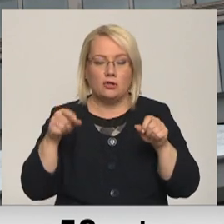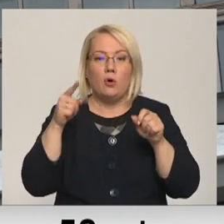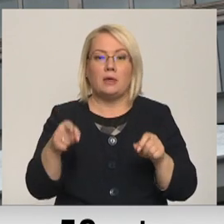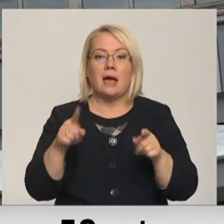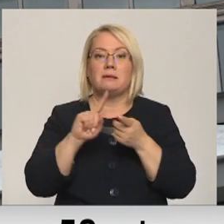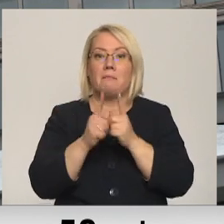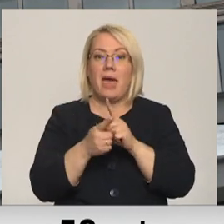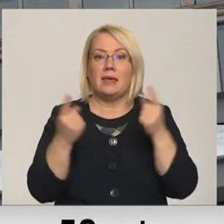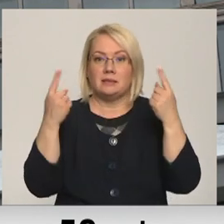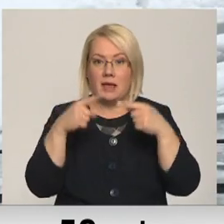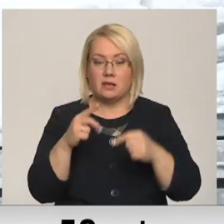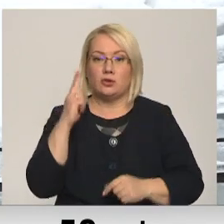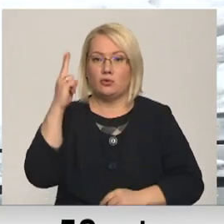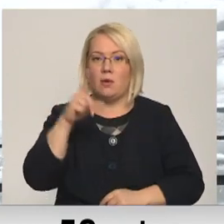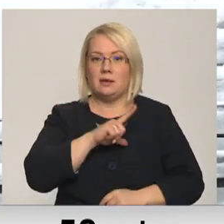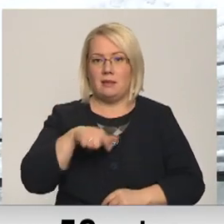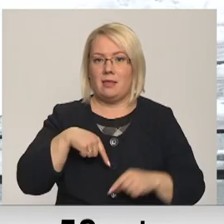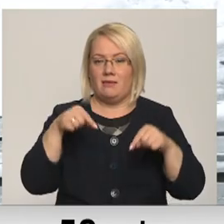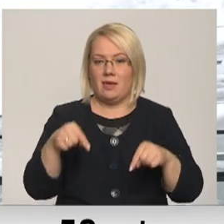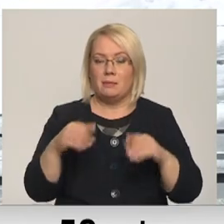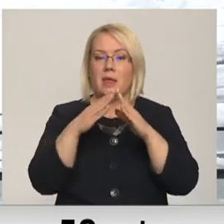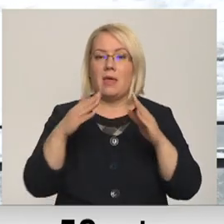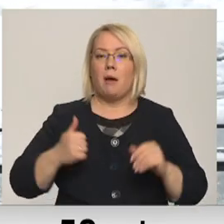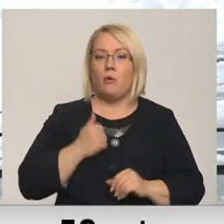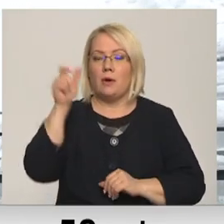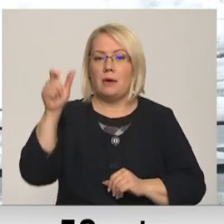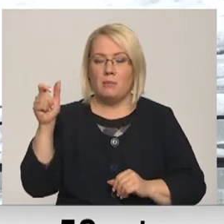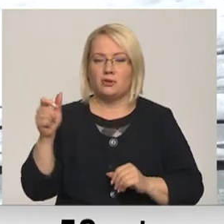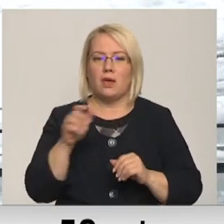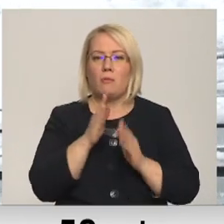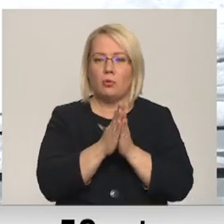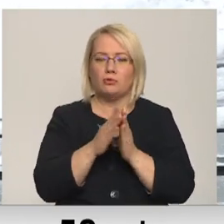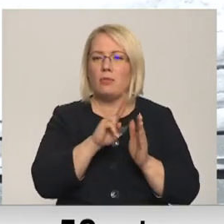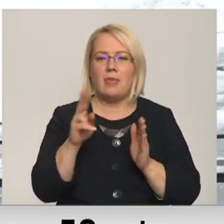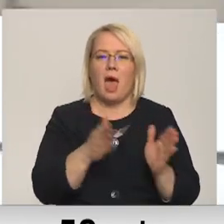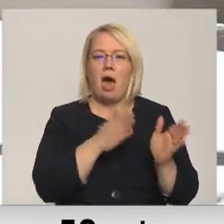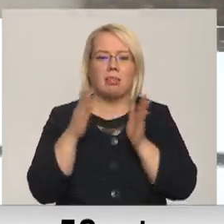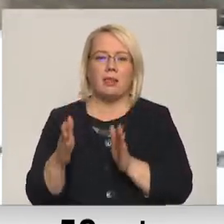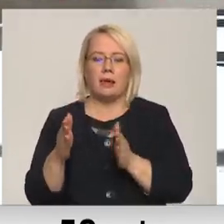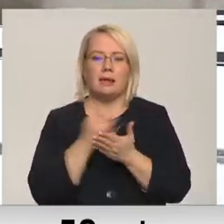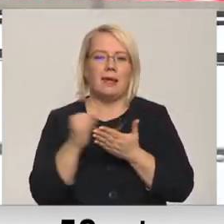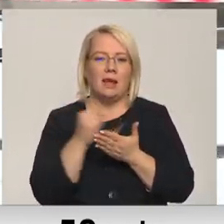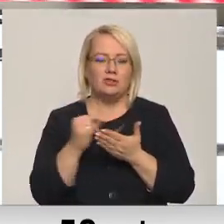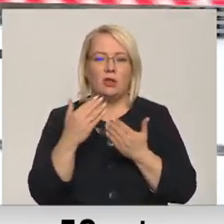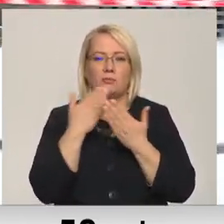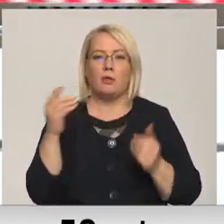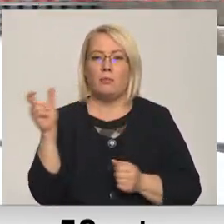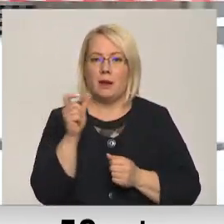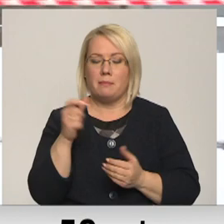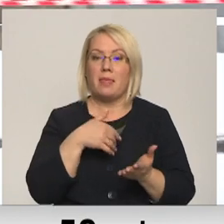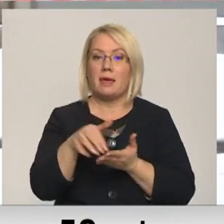dienās tiek solīts Latvijā. Tādēļ namīpašniekiem ieteicams neatlikt sniega tīrīšanas pēdējo brīdi, bet gājējiem